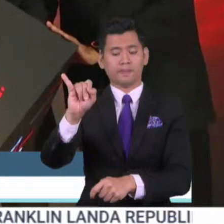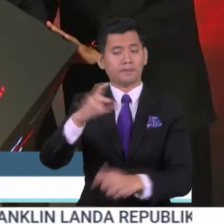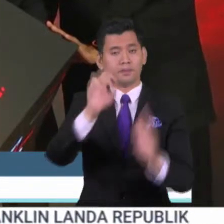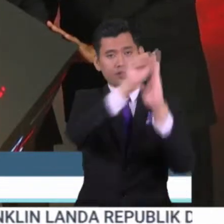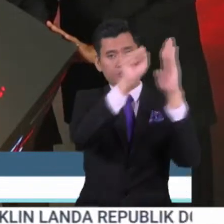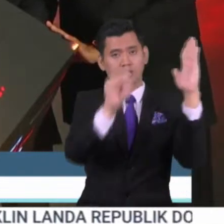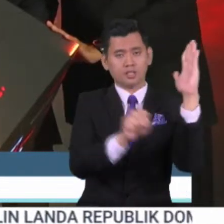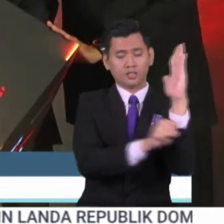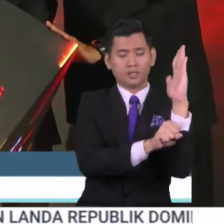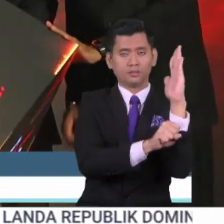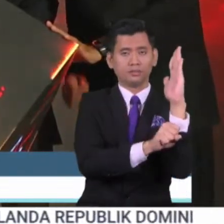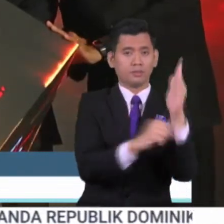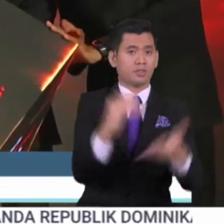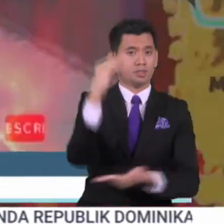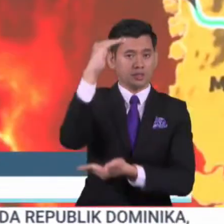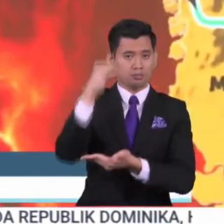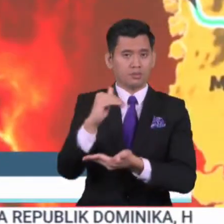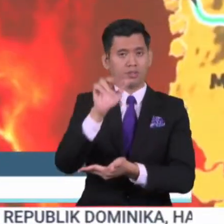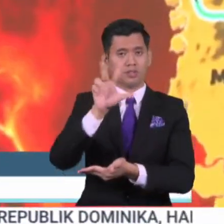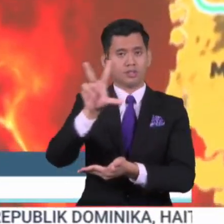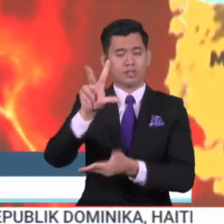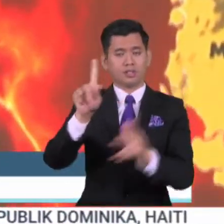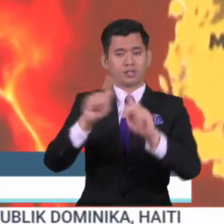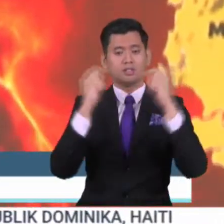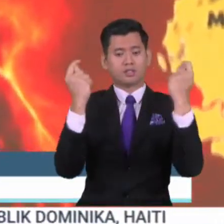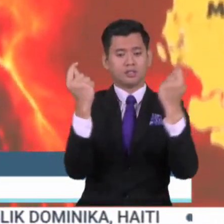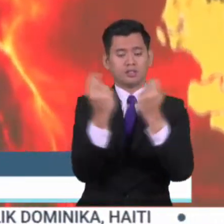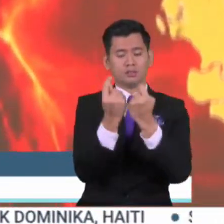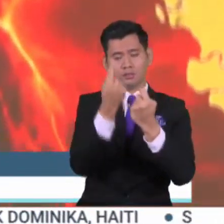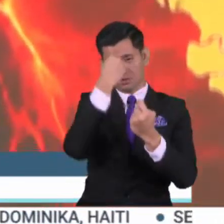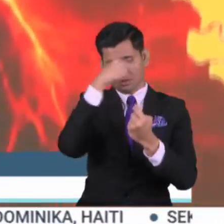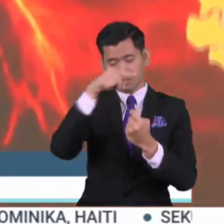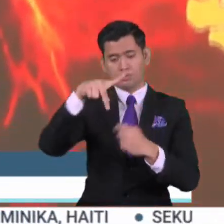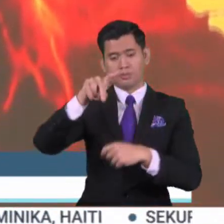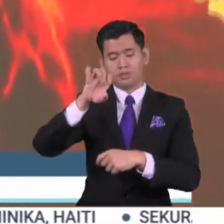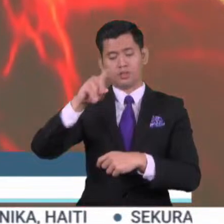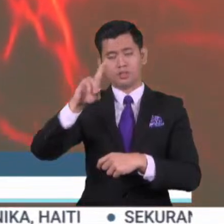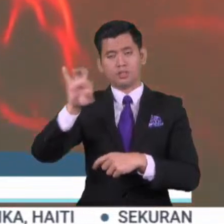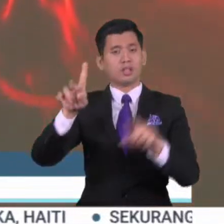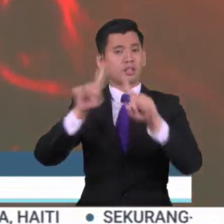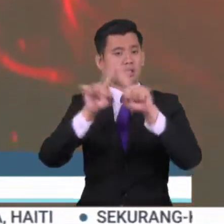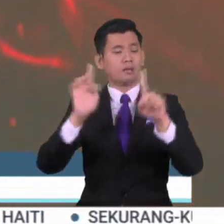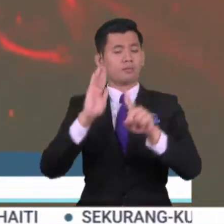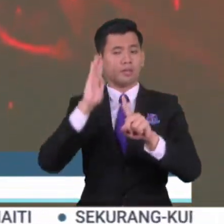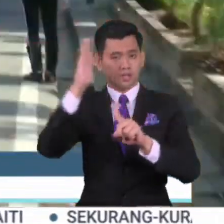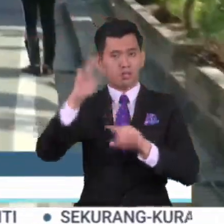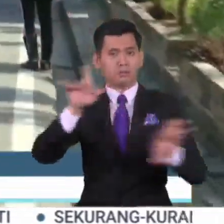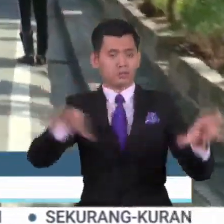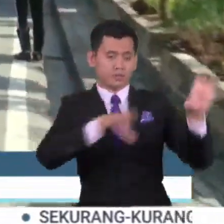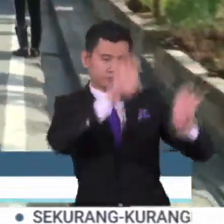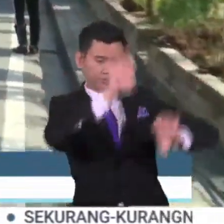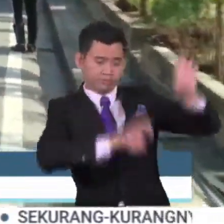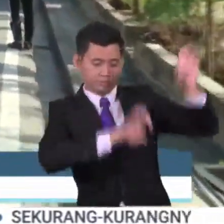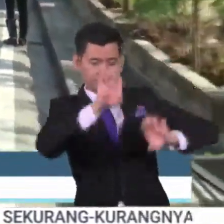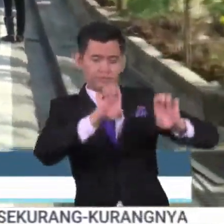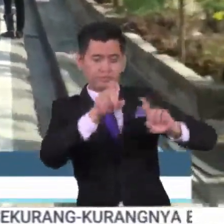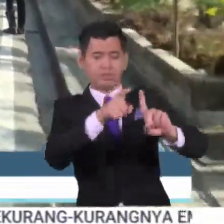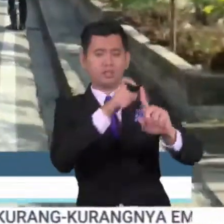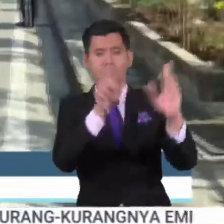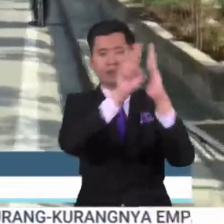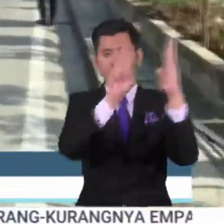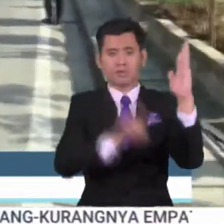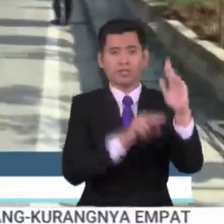minimum tiga pasukan World Tour bagi perlumbaan berstatus Pro Series badan dunia itu akan membuat penilaian berdasarkan purata